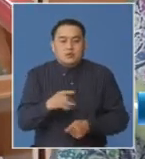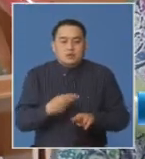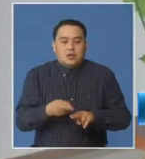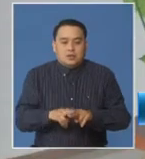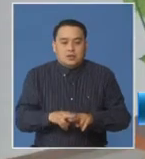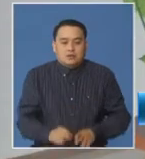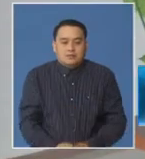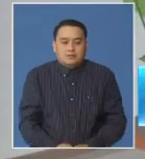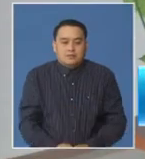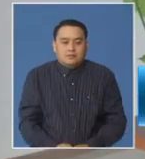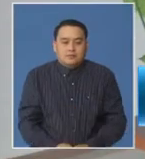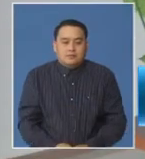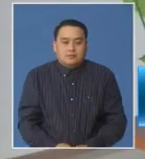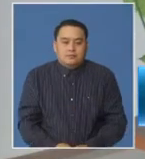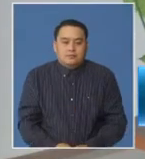это.